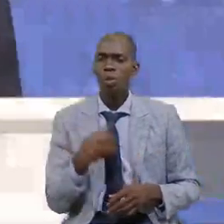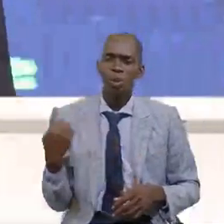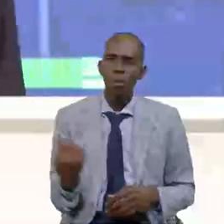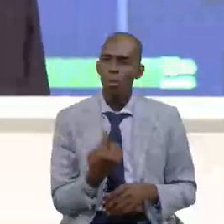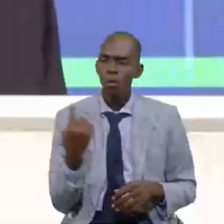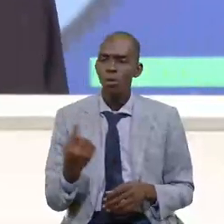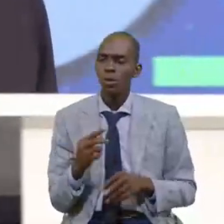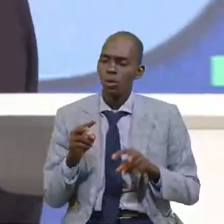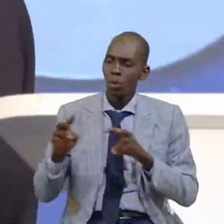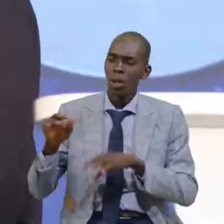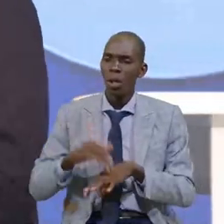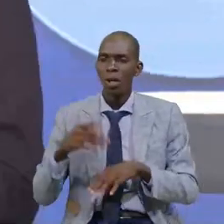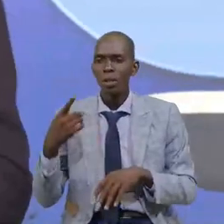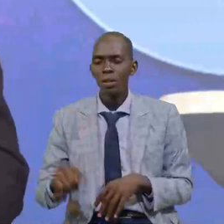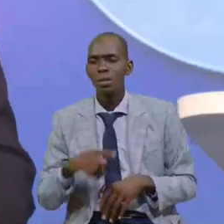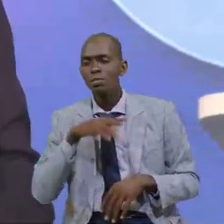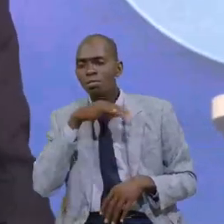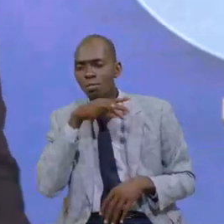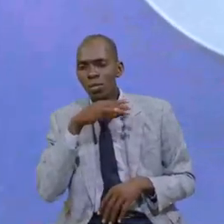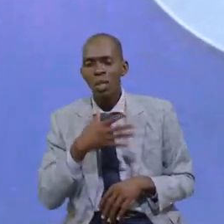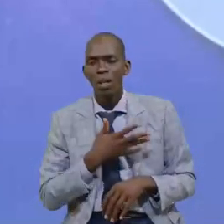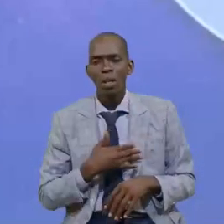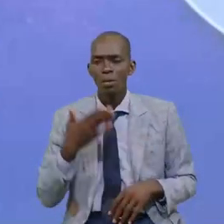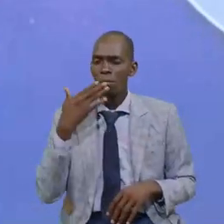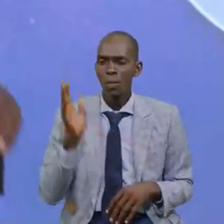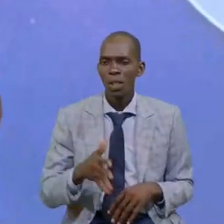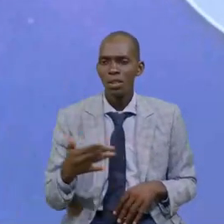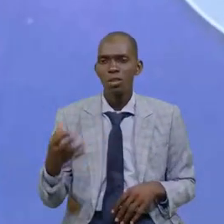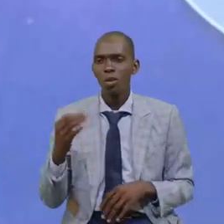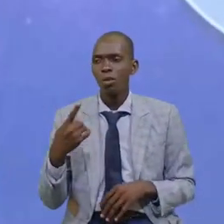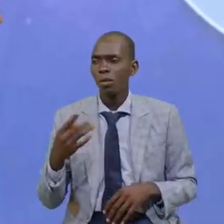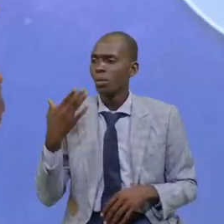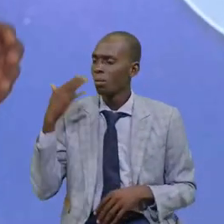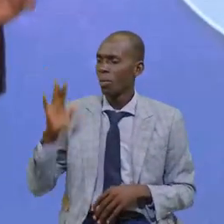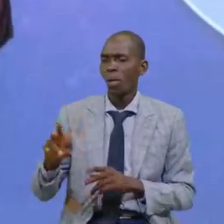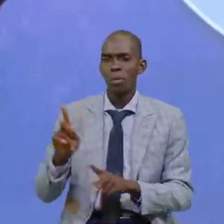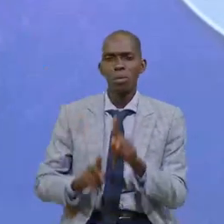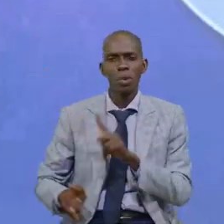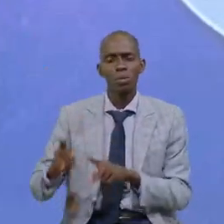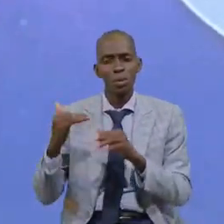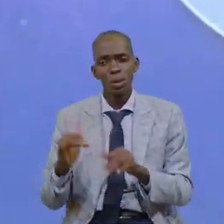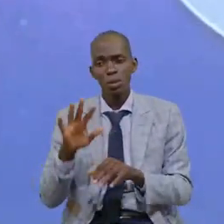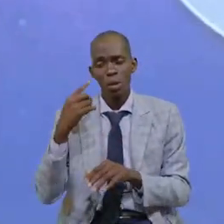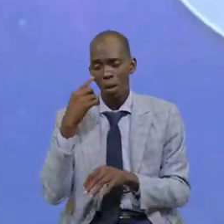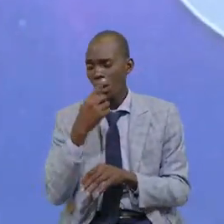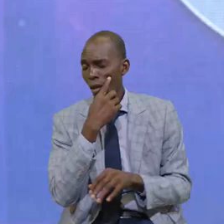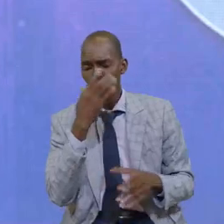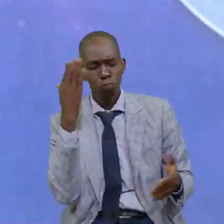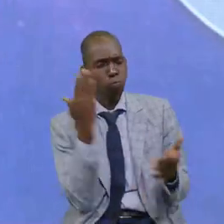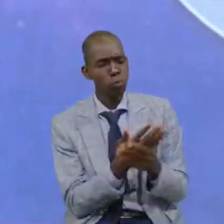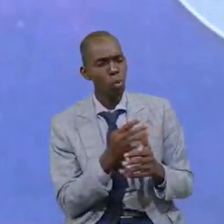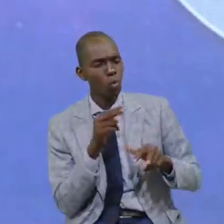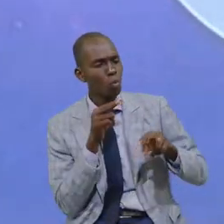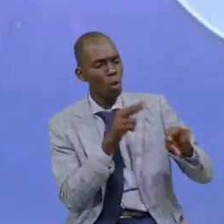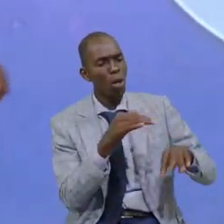temps, nous regardons la corruption, la calamité, le mal, des malfaiteurs. Détourne tes regards